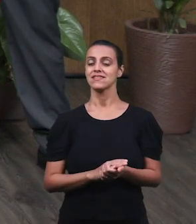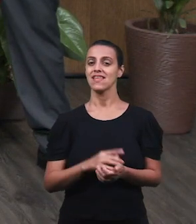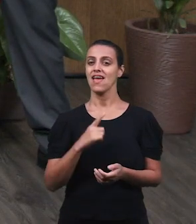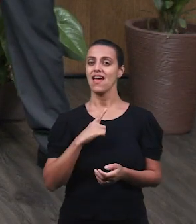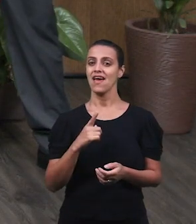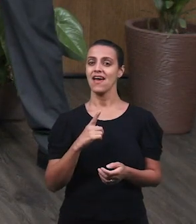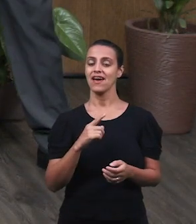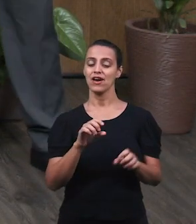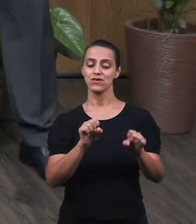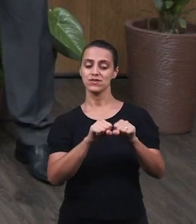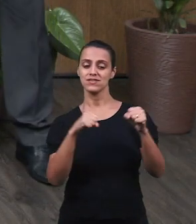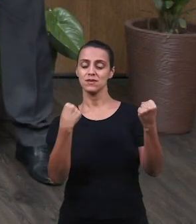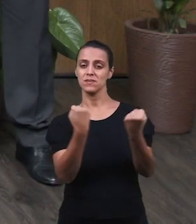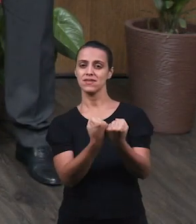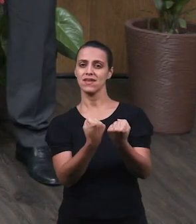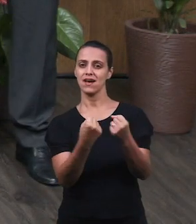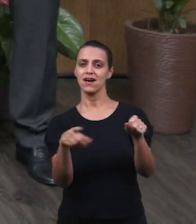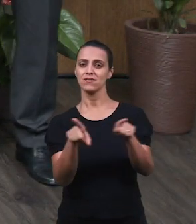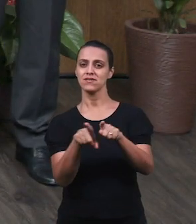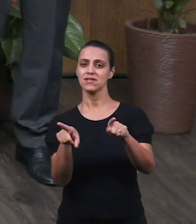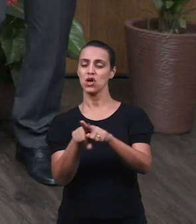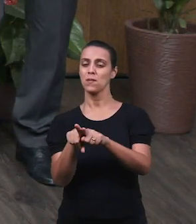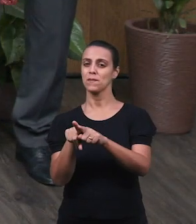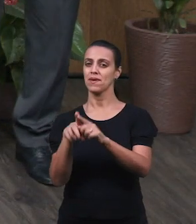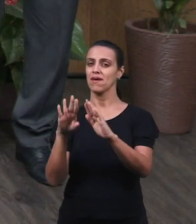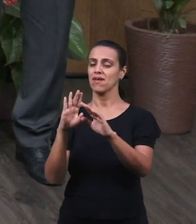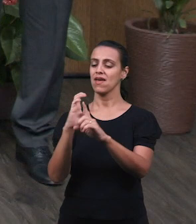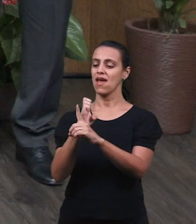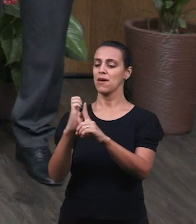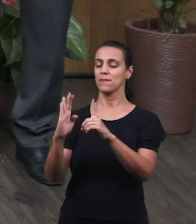de l'école biblique dominicale